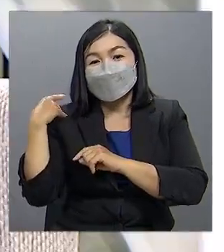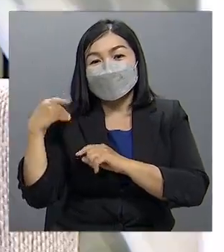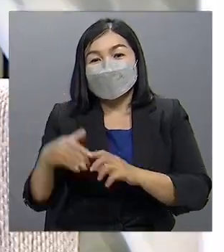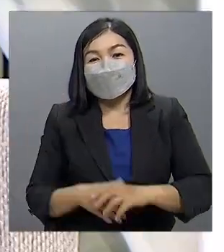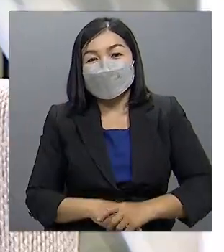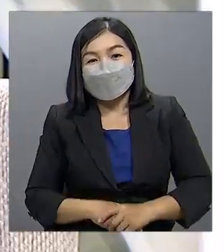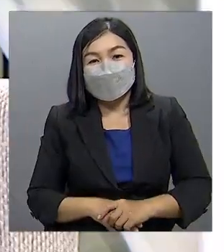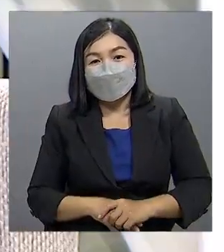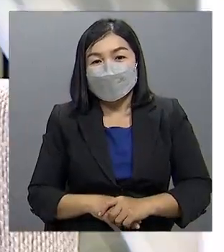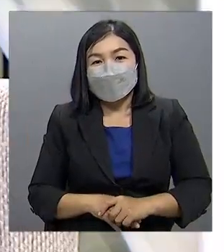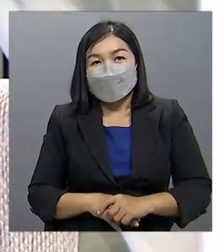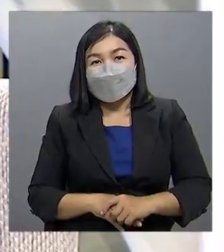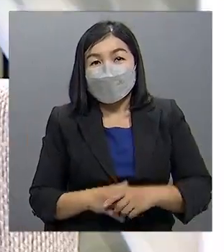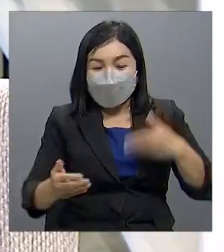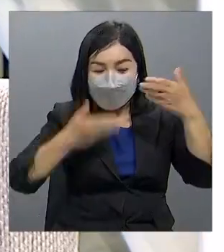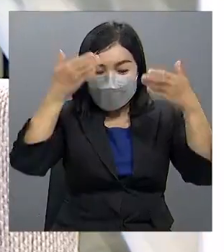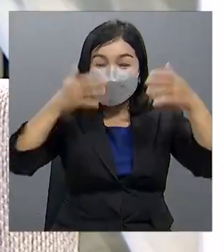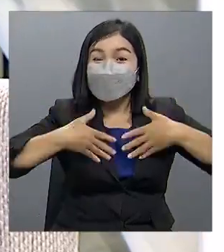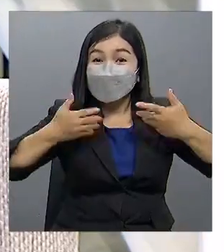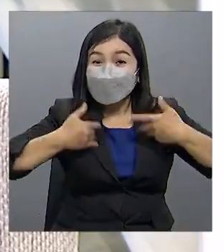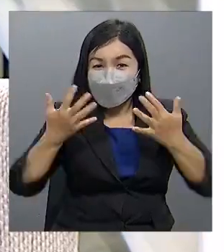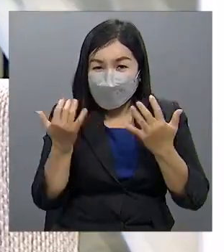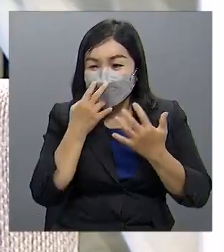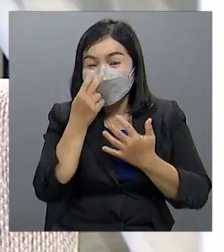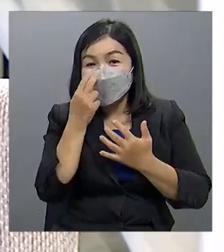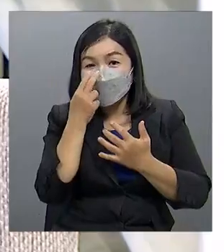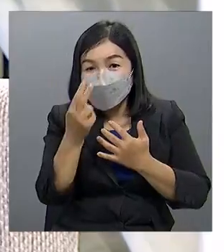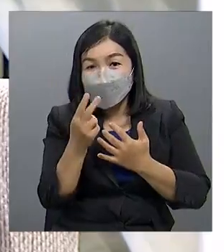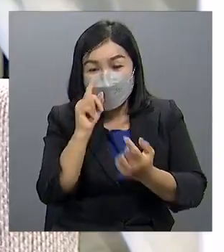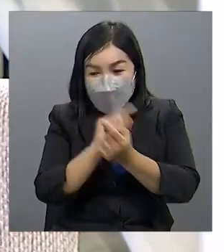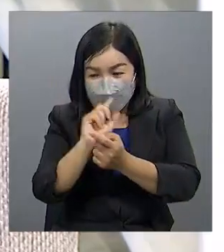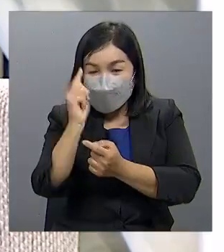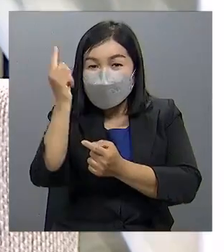ป็นอีกหนึ่งกิจกรรมสนุกมากคุณผู้ชมอยากให้ได้รอดูแล้วก็เป็นมิติใหม่ด้วยของ